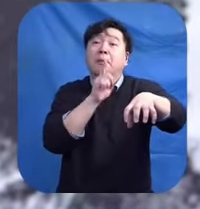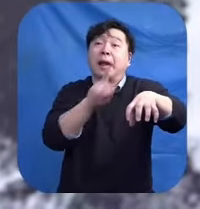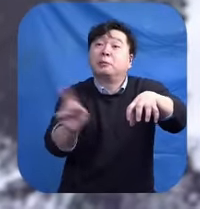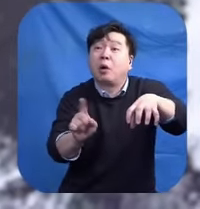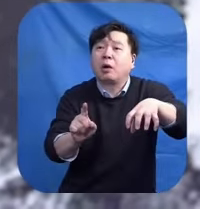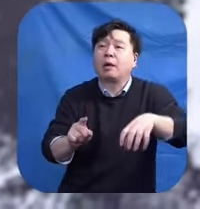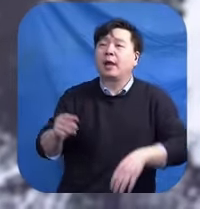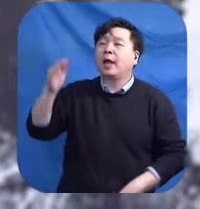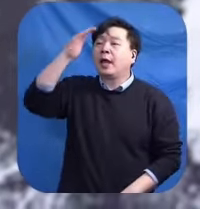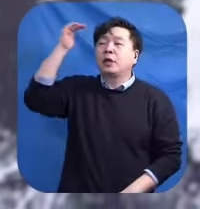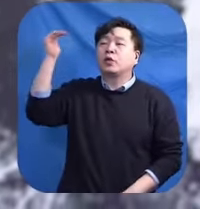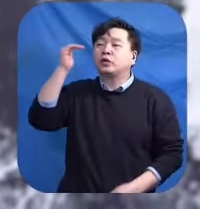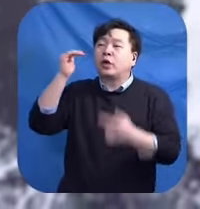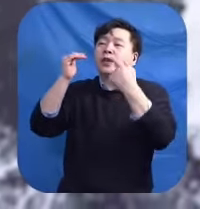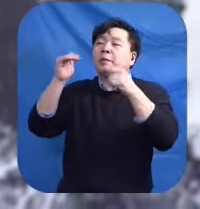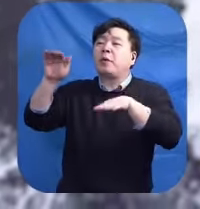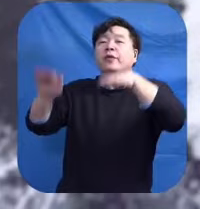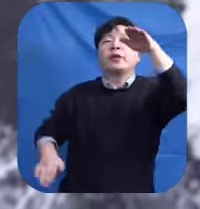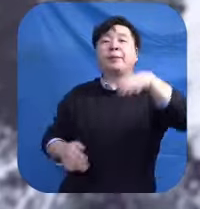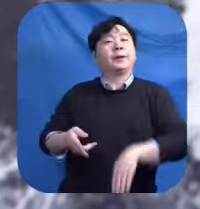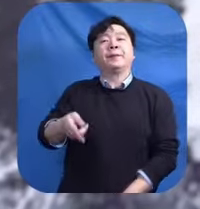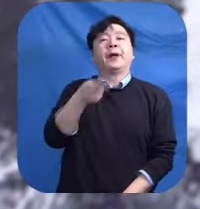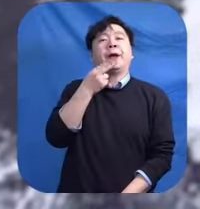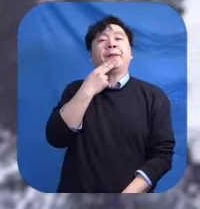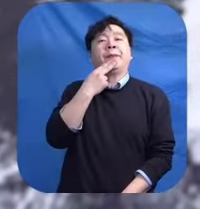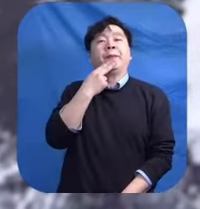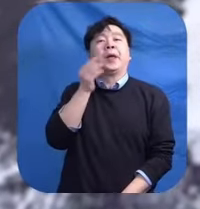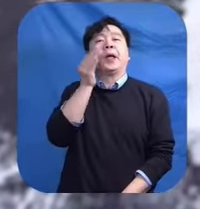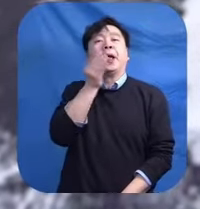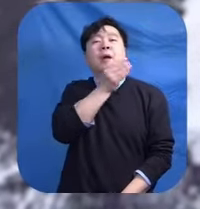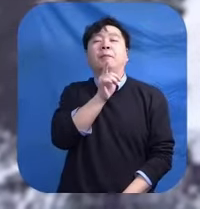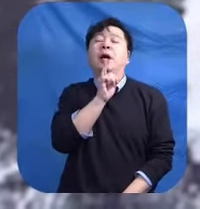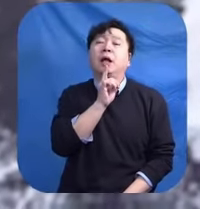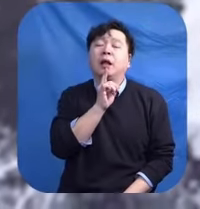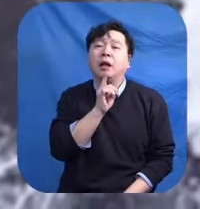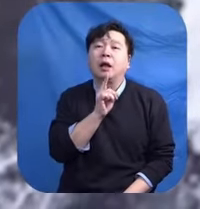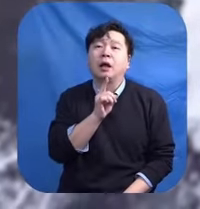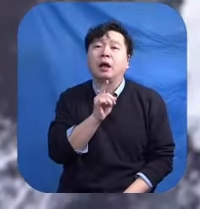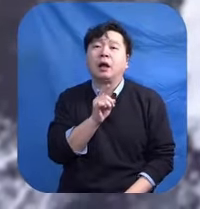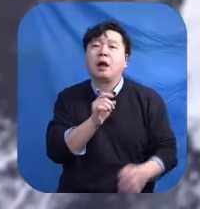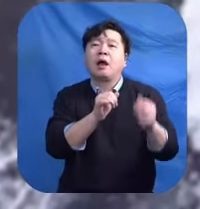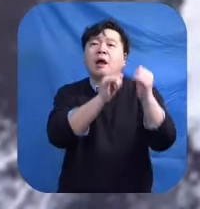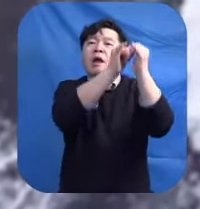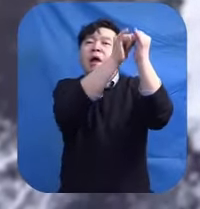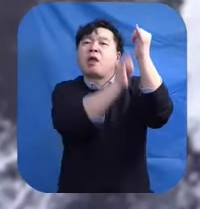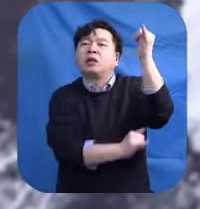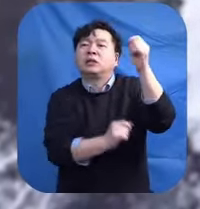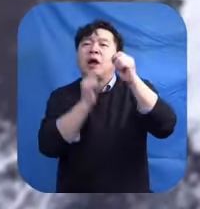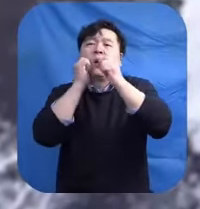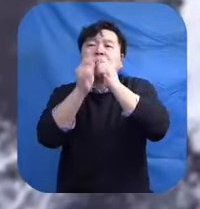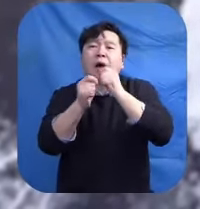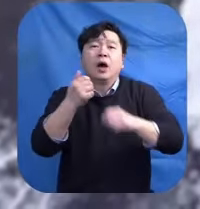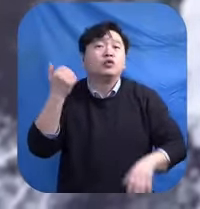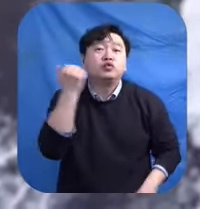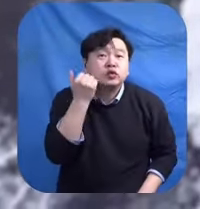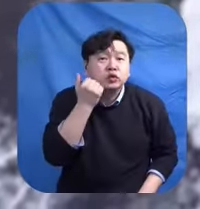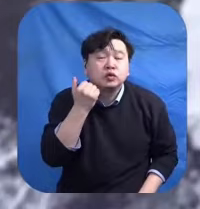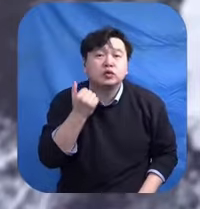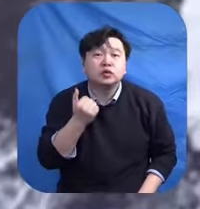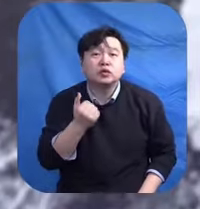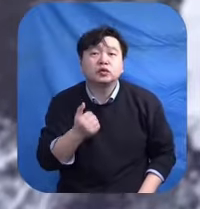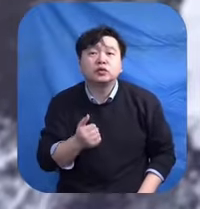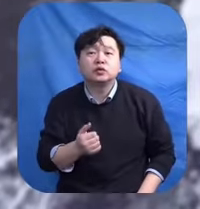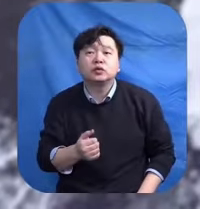없었다 이야기하고 있습니다. 누가 역사를 날 줄 아는가?